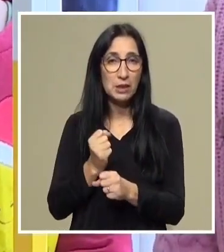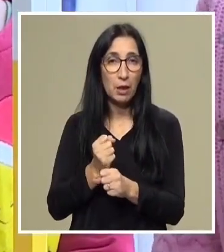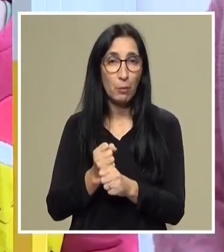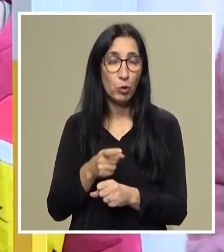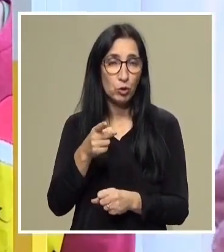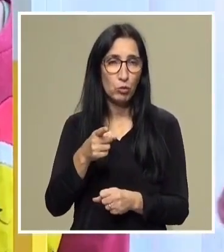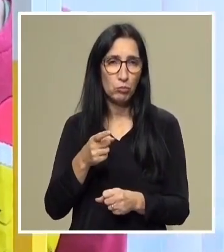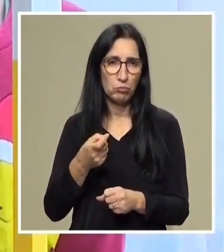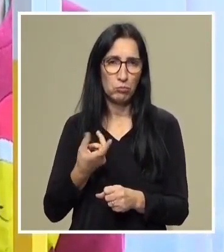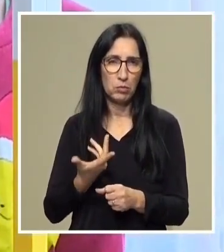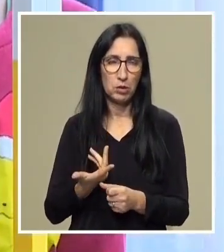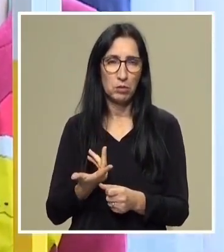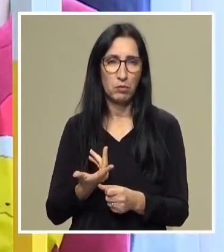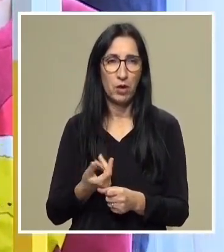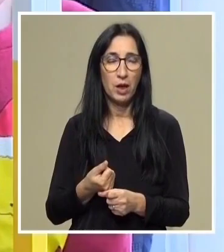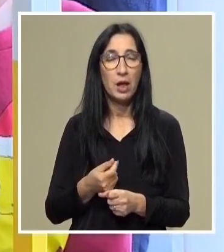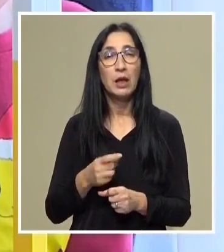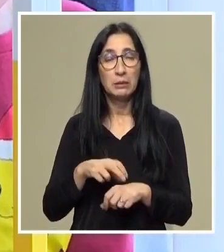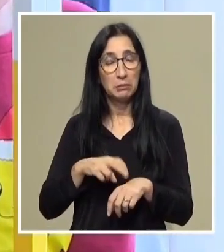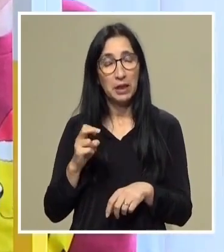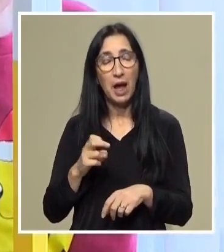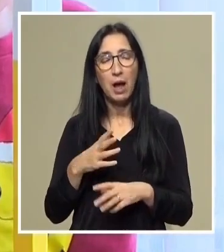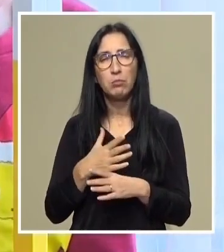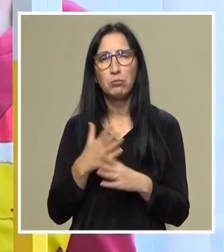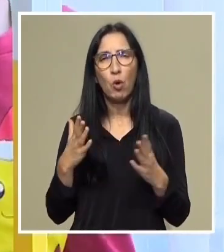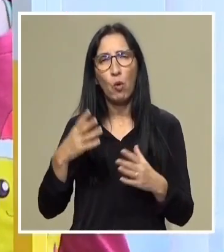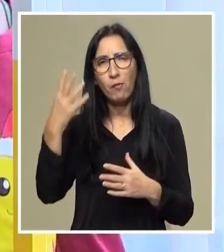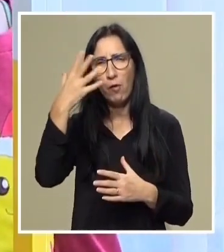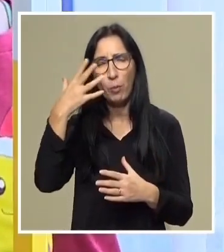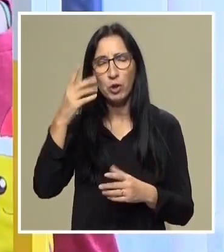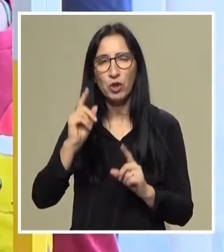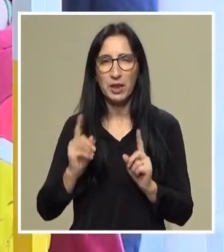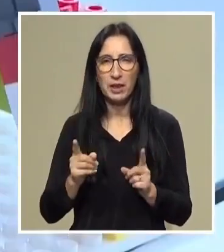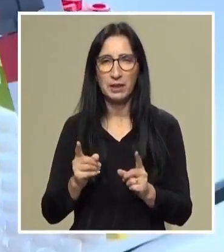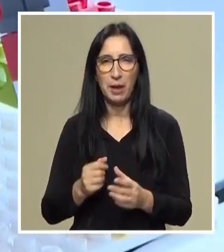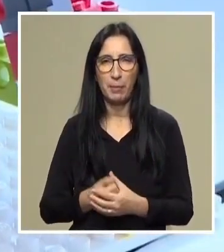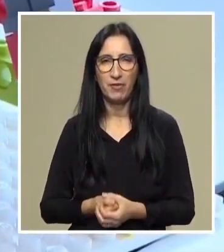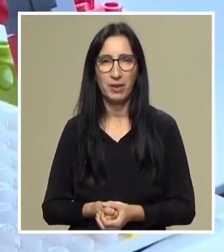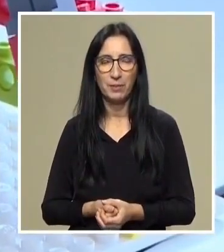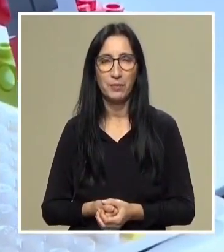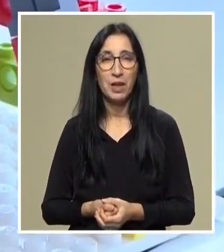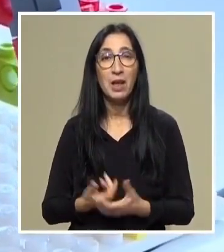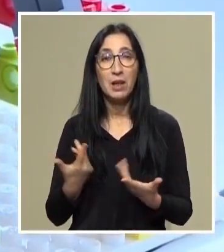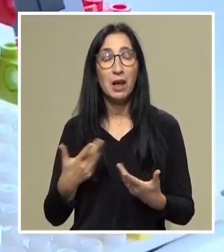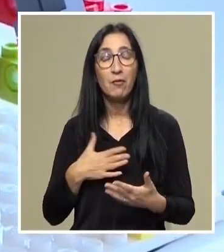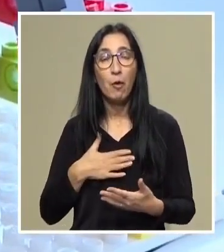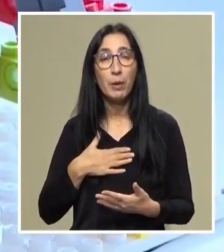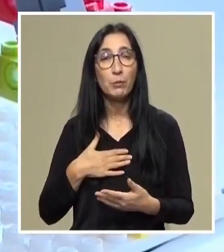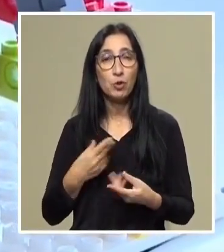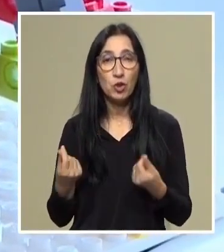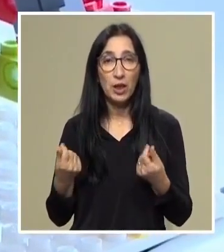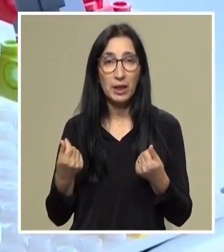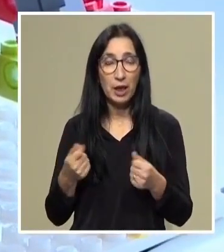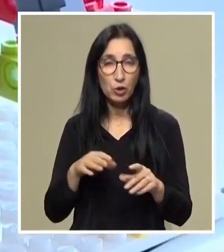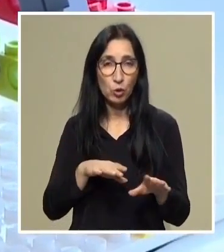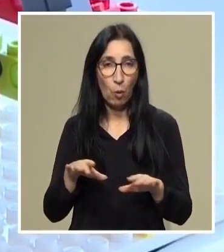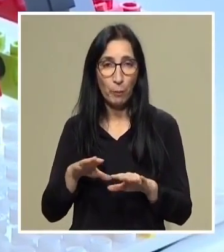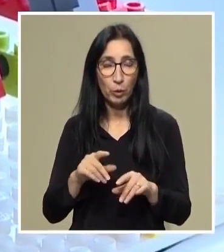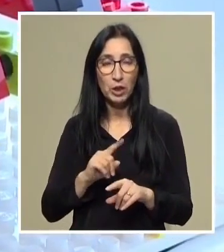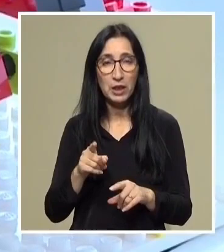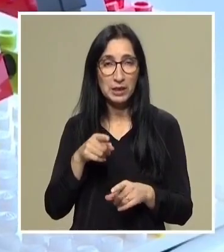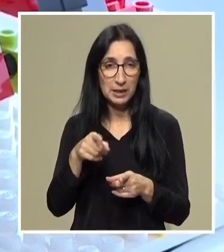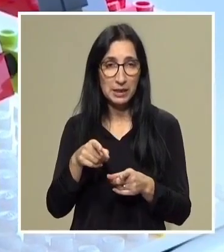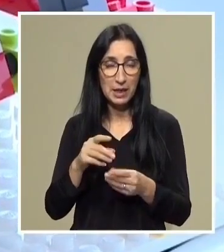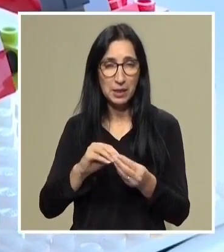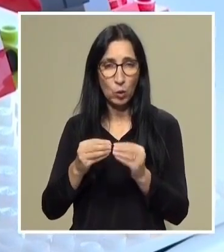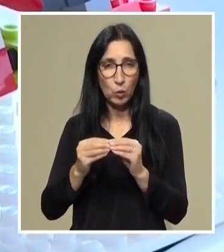едно такова изделие? Ами да, доста въображение трябва. С какво предпочиташ да играеш, с компютъра или с